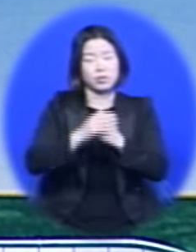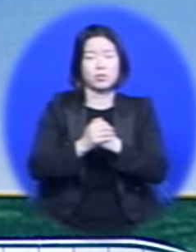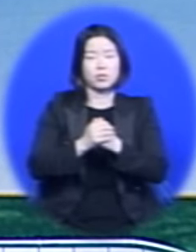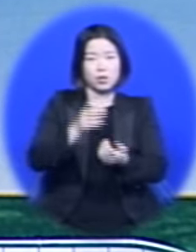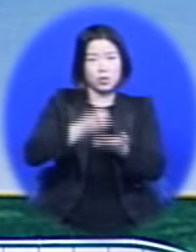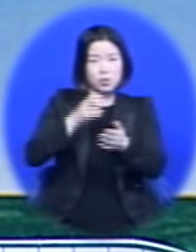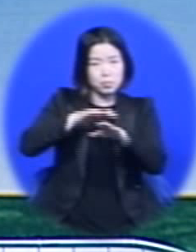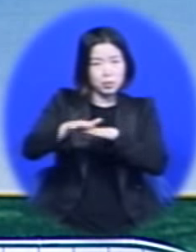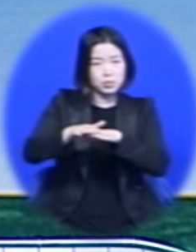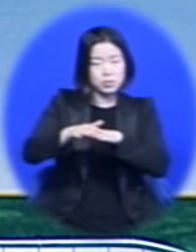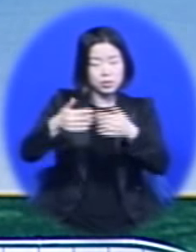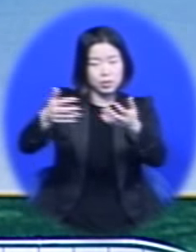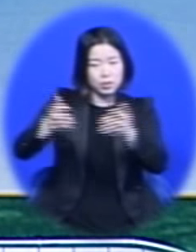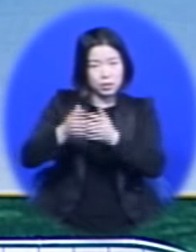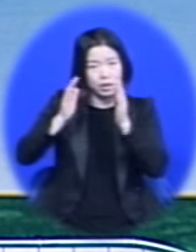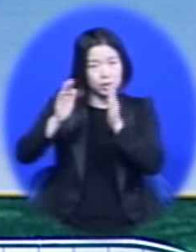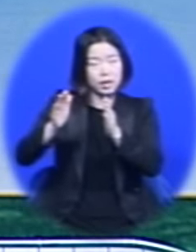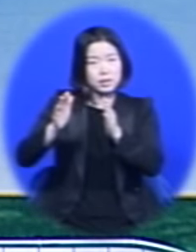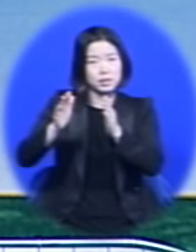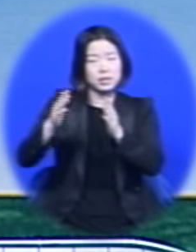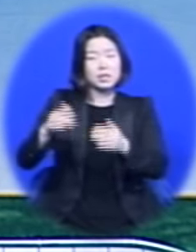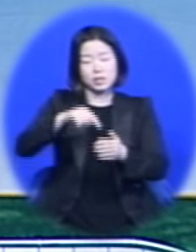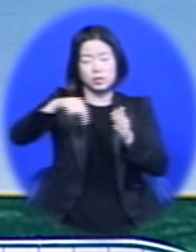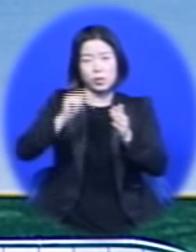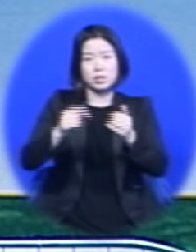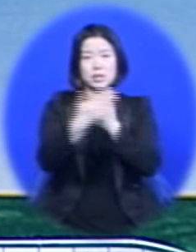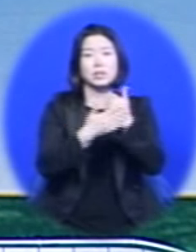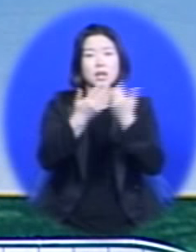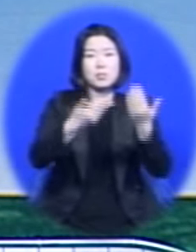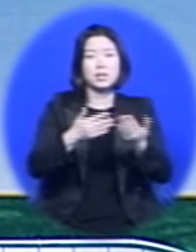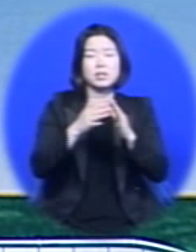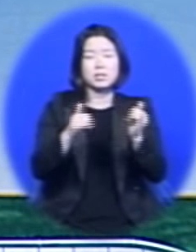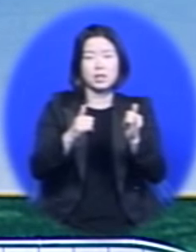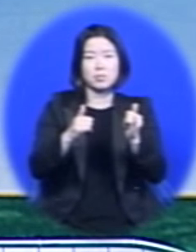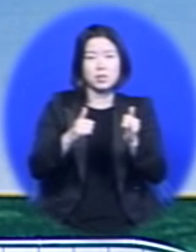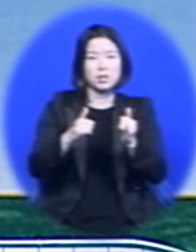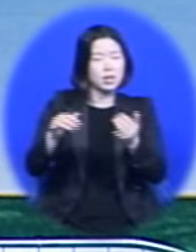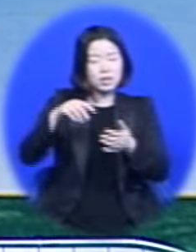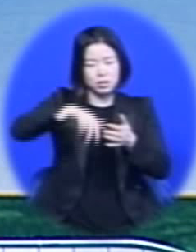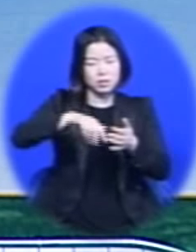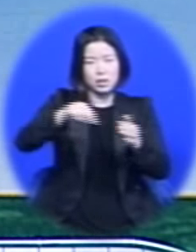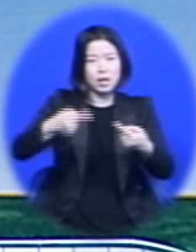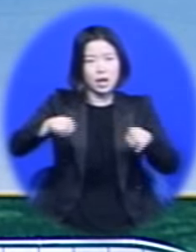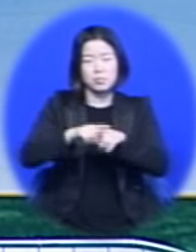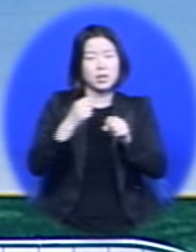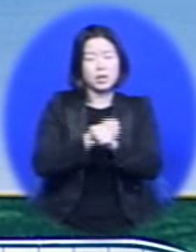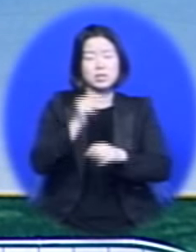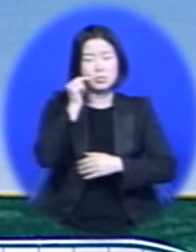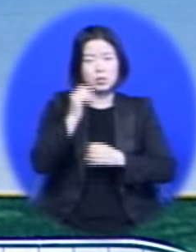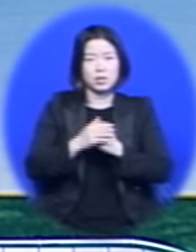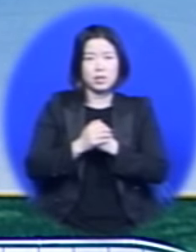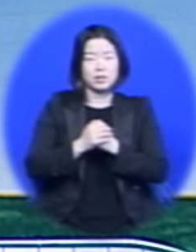율법적인 경향에 있는 교회는 은혜 받은 사람들이 견디지를 못합니다. 그 영적인 분위기를 도무지 감당을 못합니다.